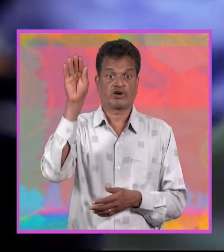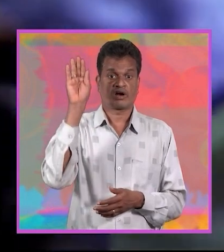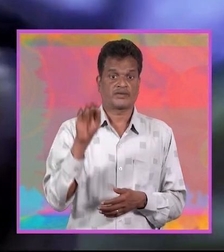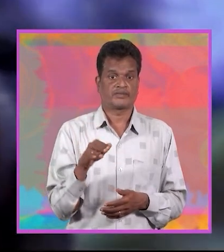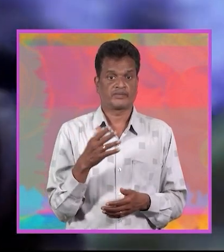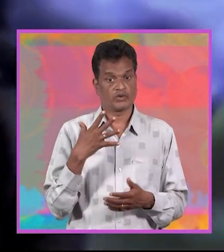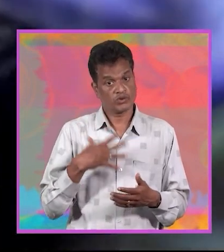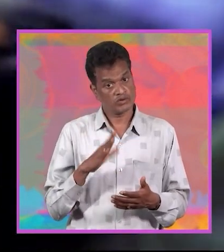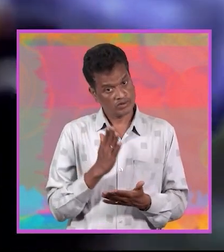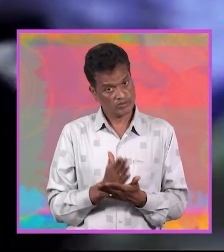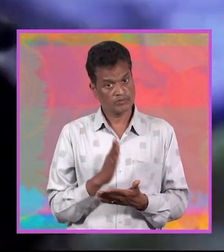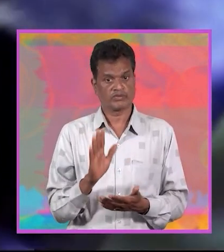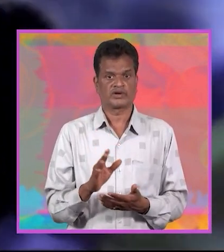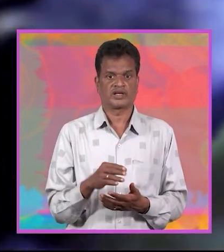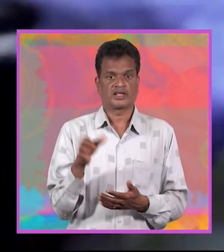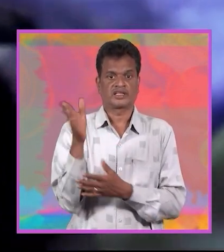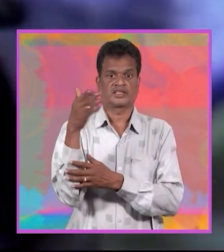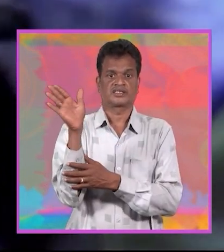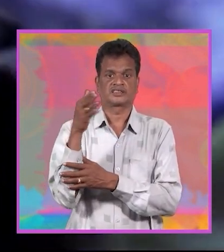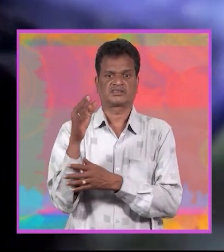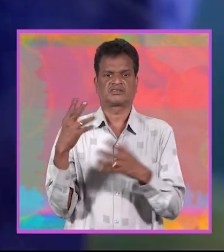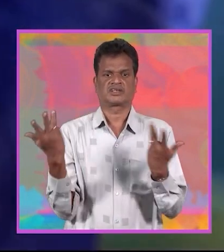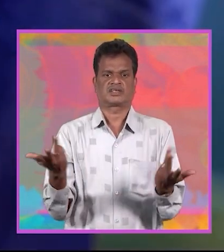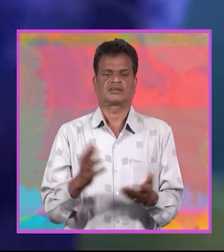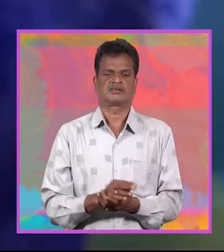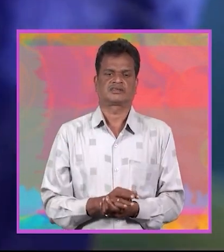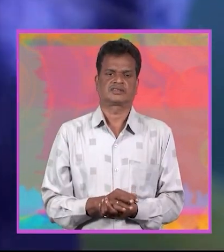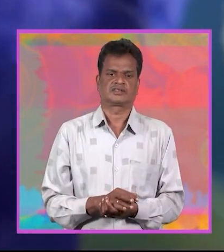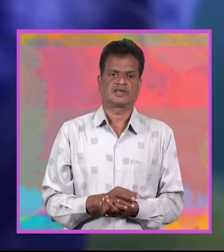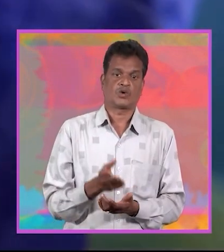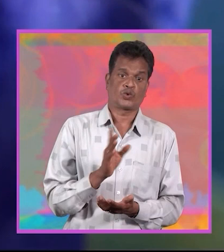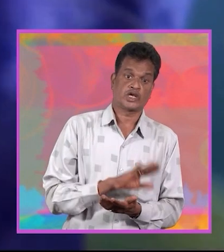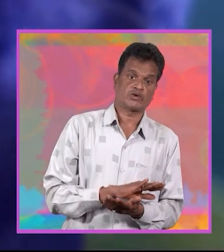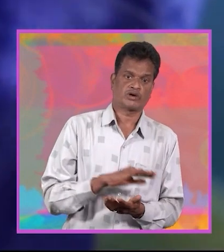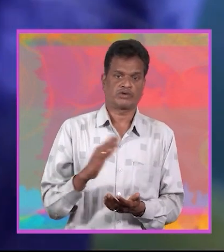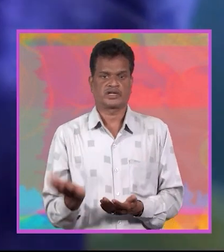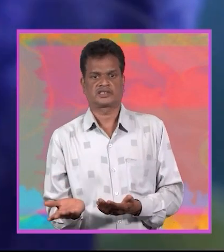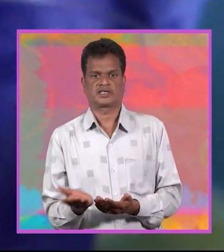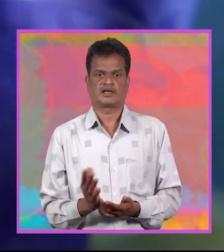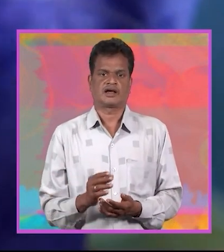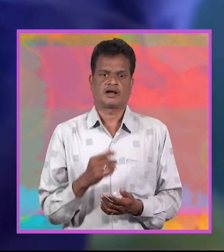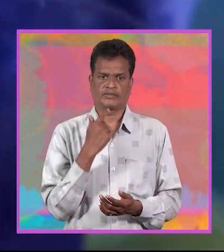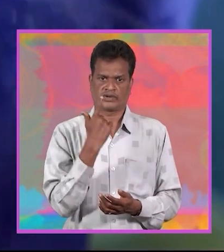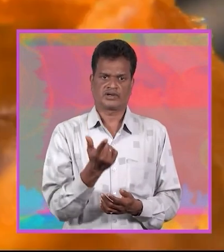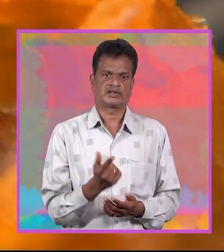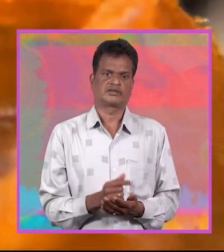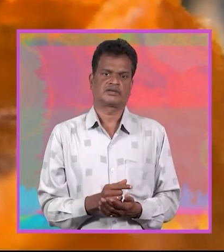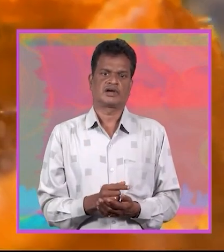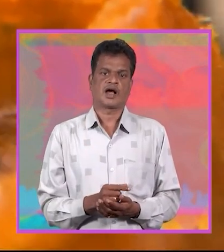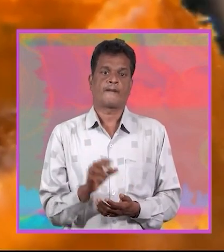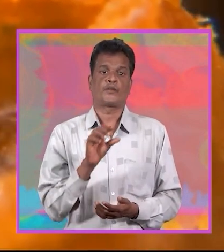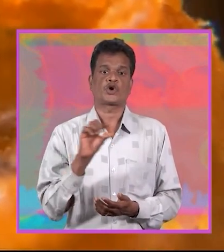பொருள், தேசிய கொடி என்பது ஒரு உயிரற்ற ஒரு பொருள். உயிருள்ள உயிரற்ற பொருட்களை குறிக்கிறது